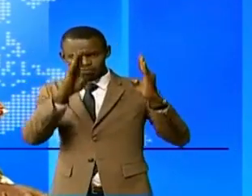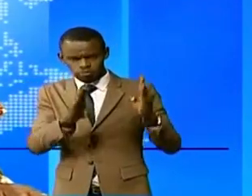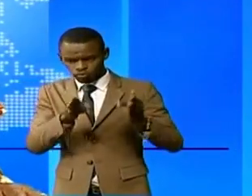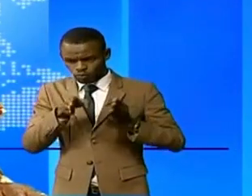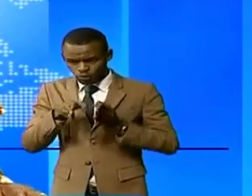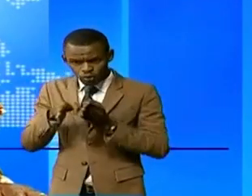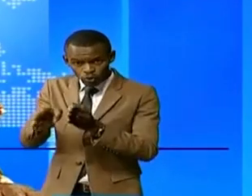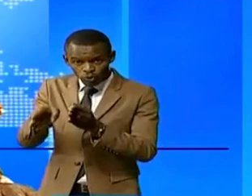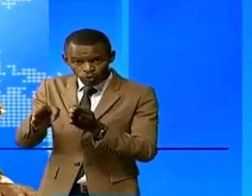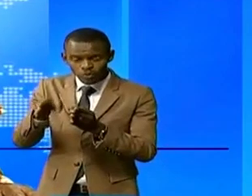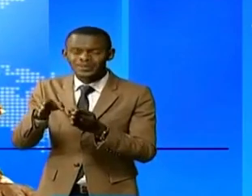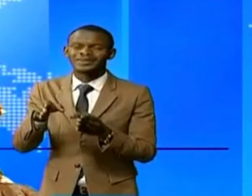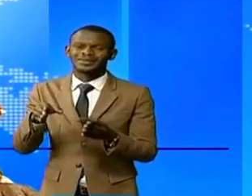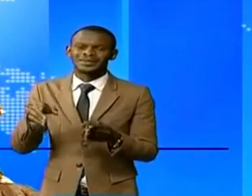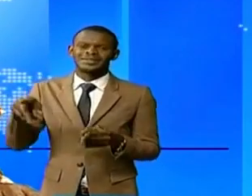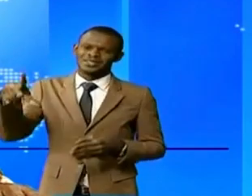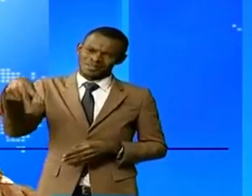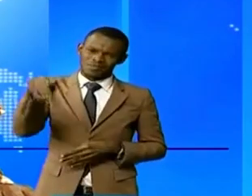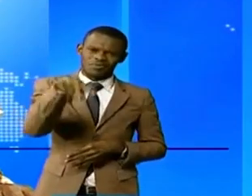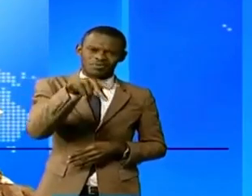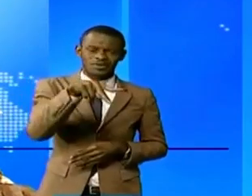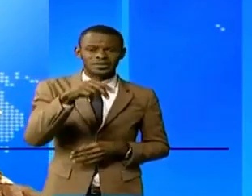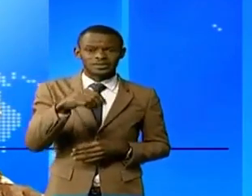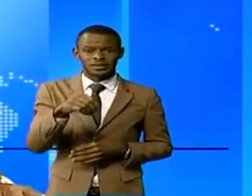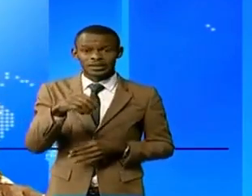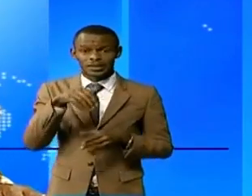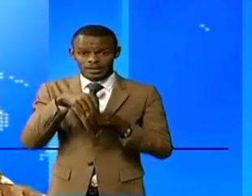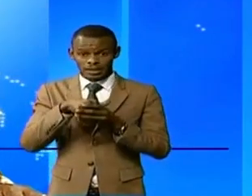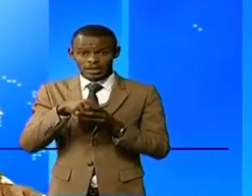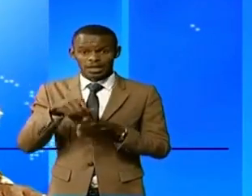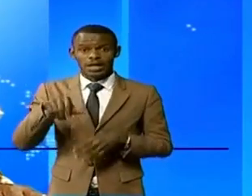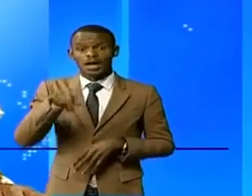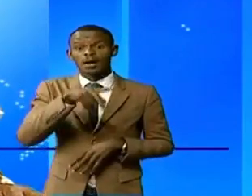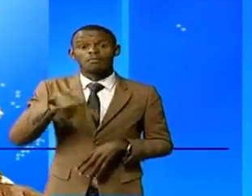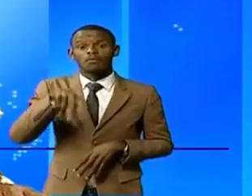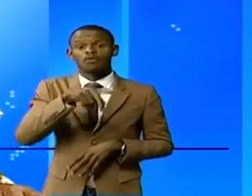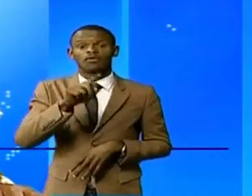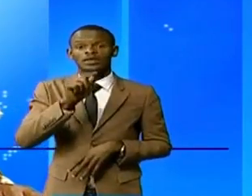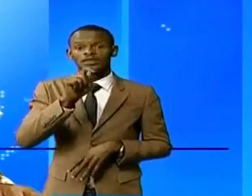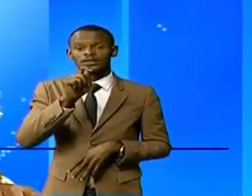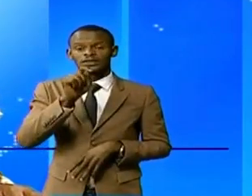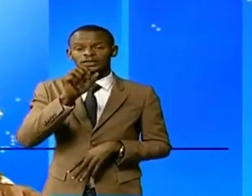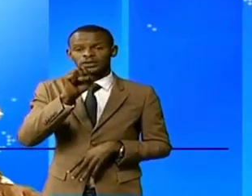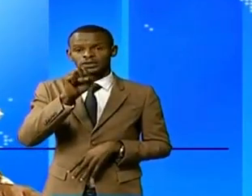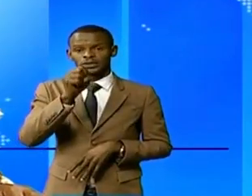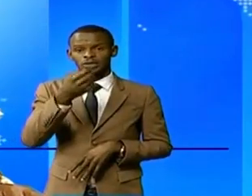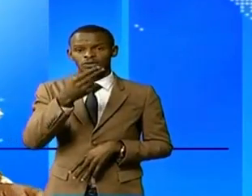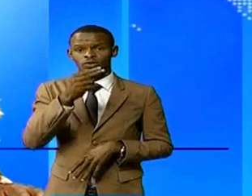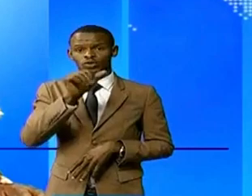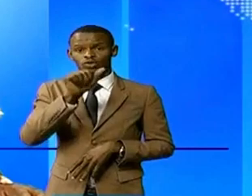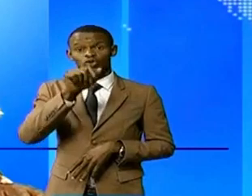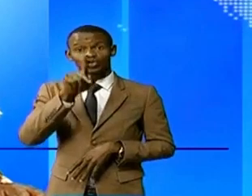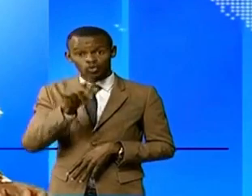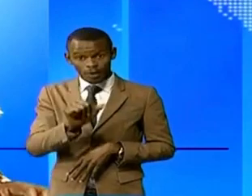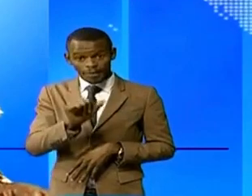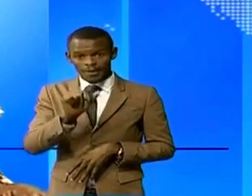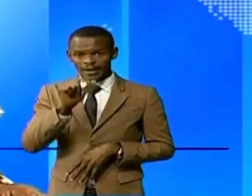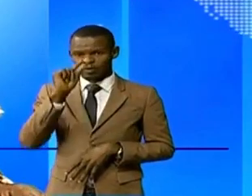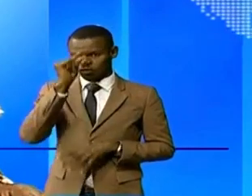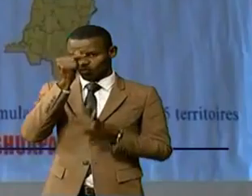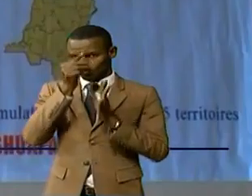de Tchouapa, le gouverneur a ouvert un atelier pour cibler les infrastructures urgentes à travailler